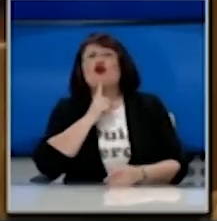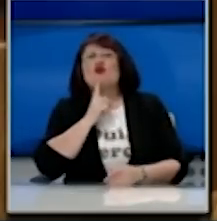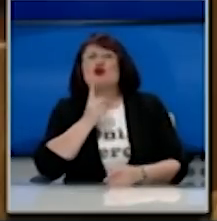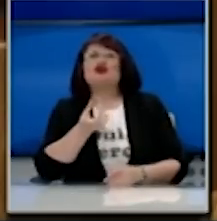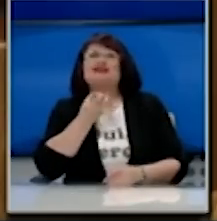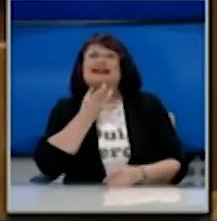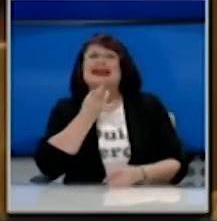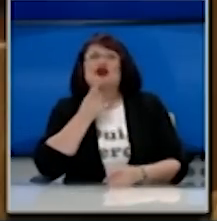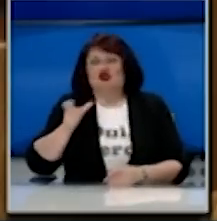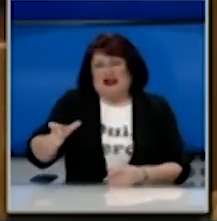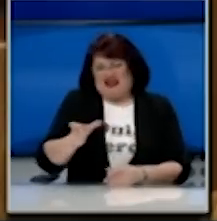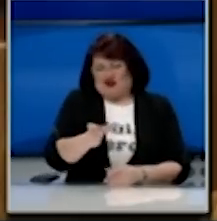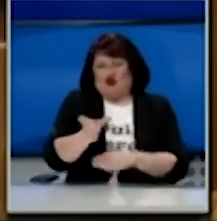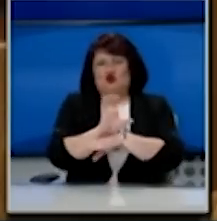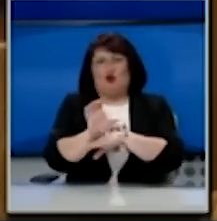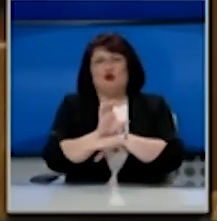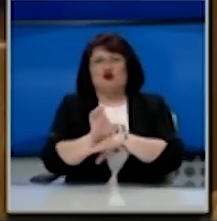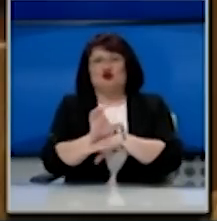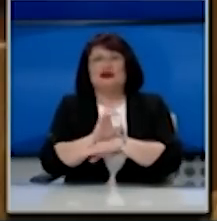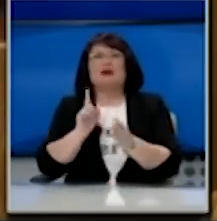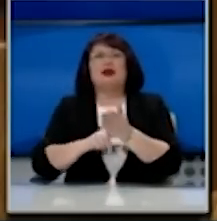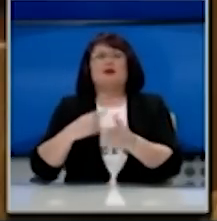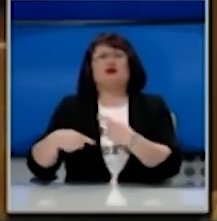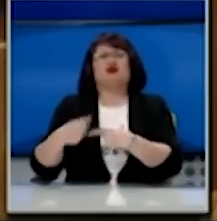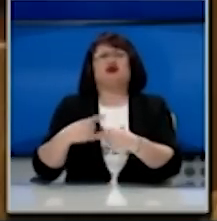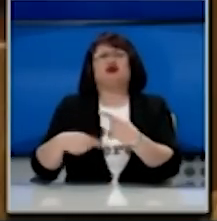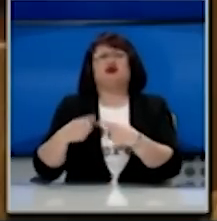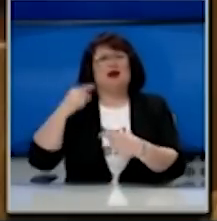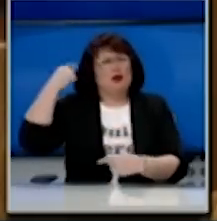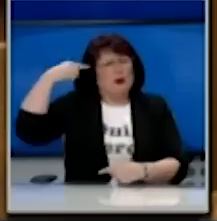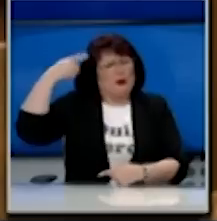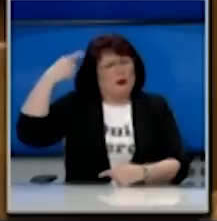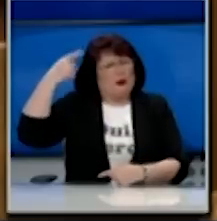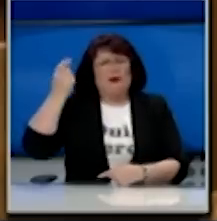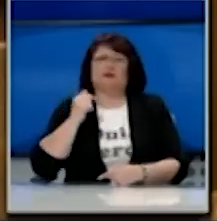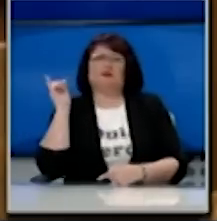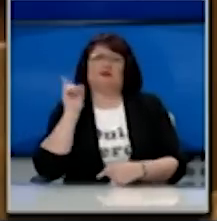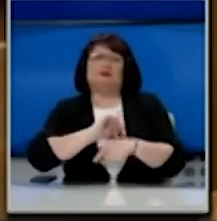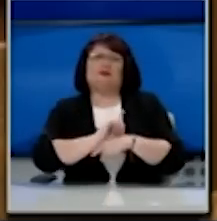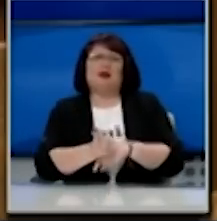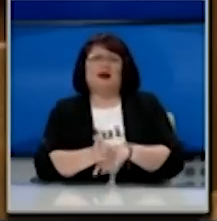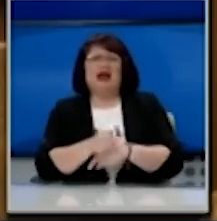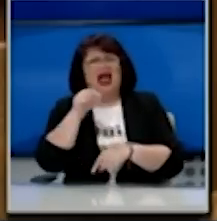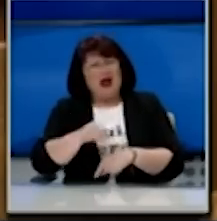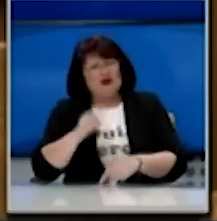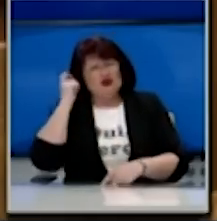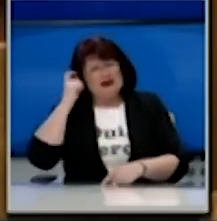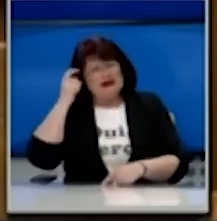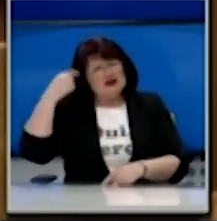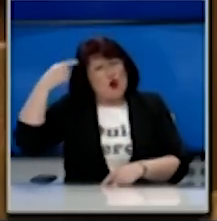σκληροί δίσκοι, αλλά σαν επεξεργαστές. Αλήθεια, αυτό το σχολείο οραματίζεστε?